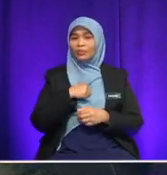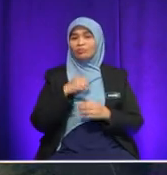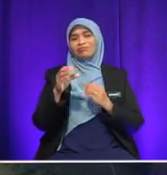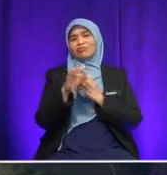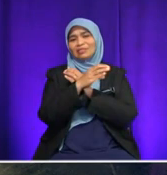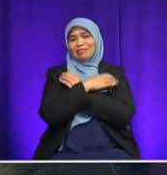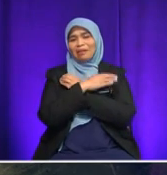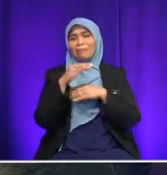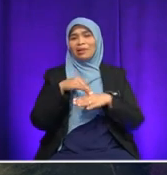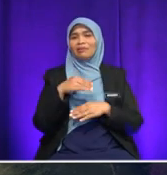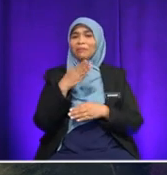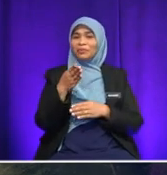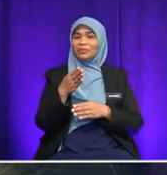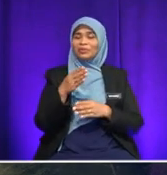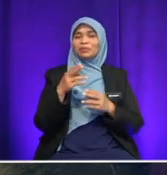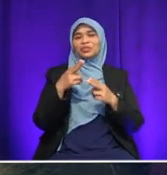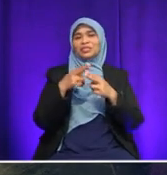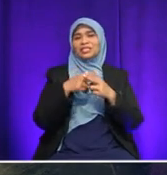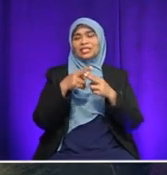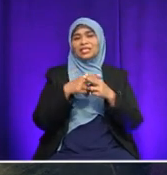adalah singkop kepada kamu.